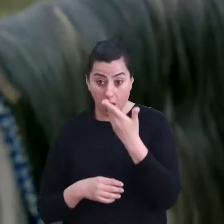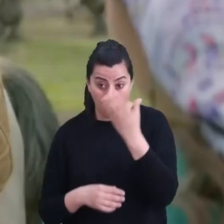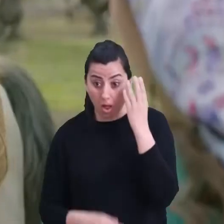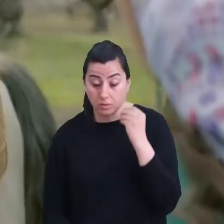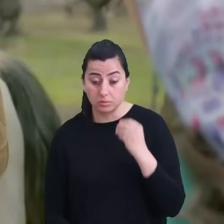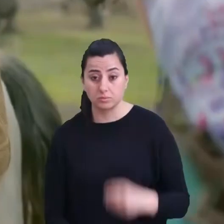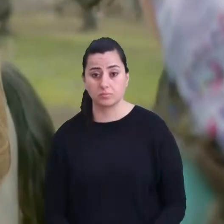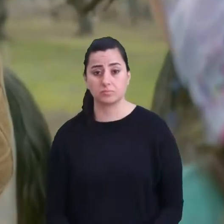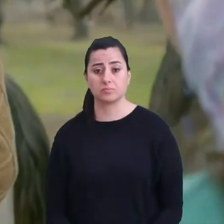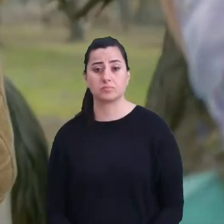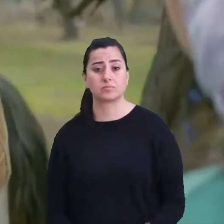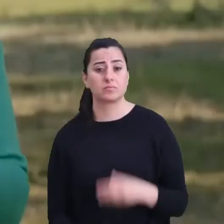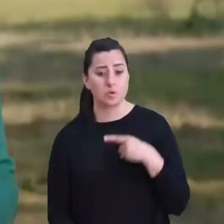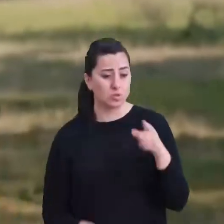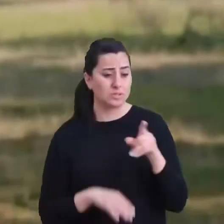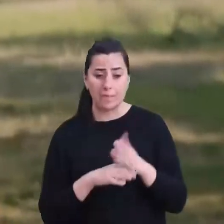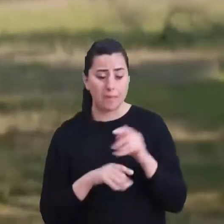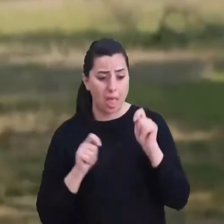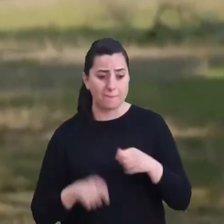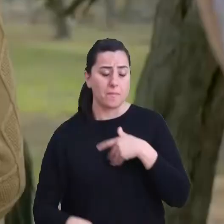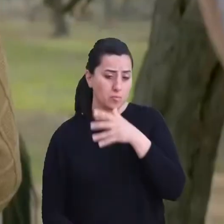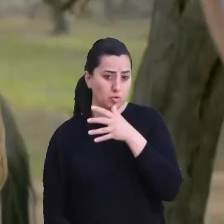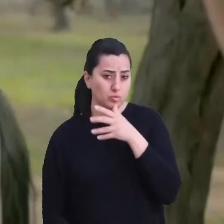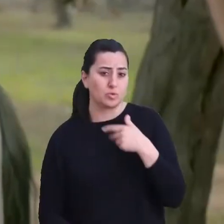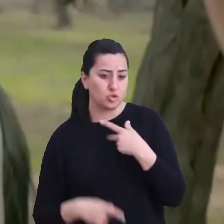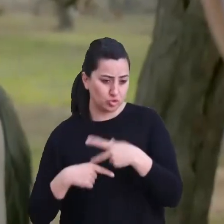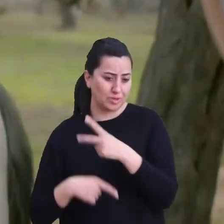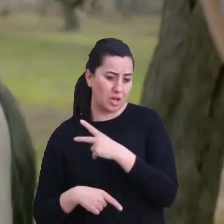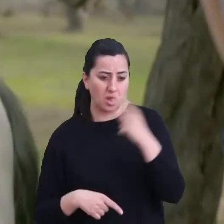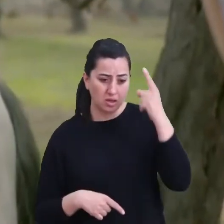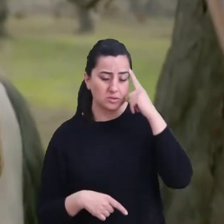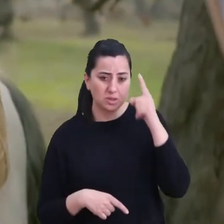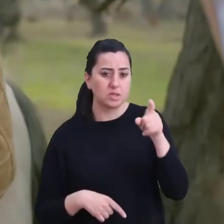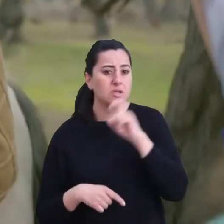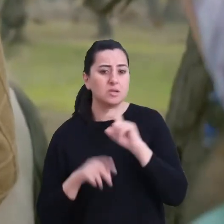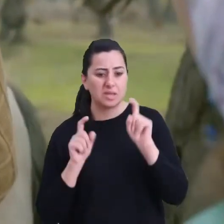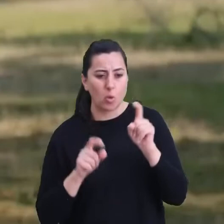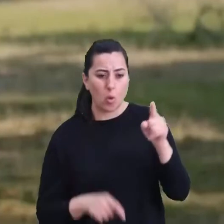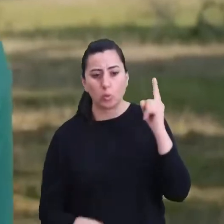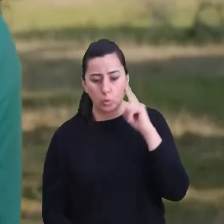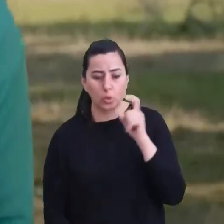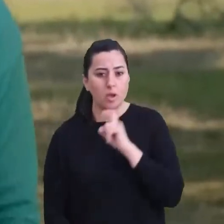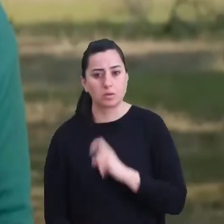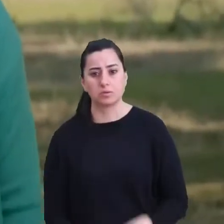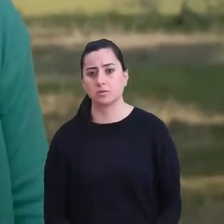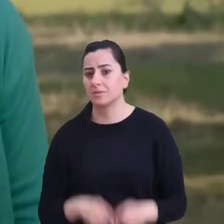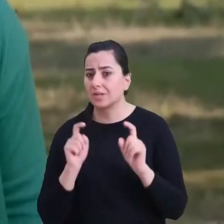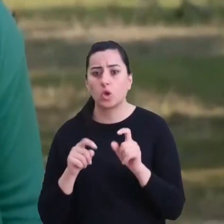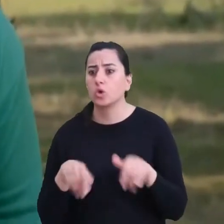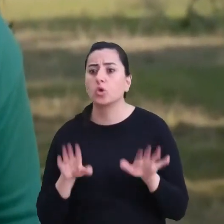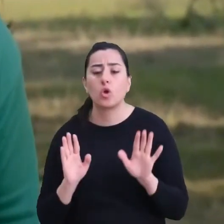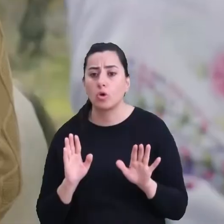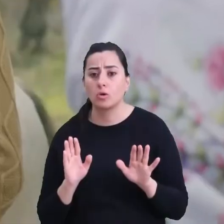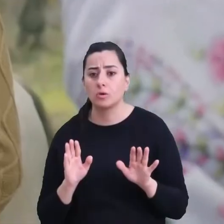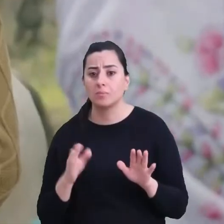mu sana? Ben senin onu neden yaptığını biliyorum. Zümrüt'le alakalı bir takım dedikodular geldi tabii kulağına. Dedikodu medikodu